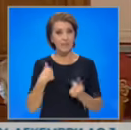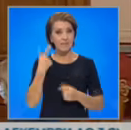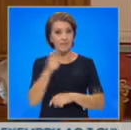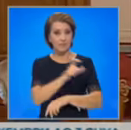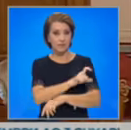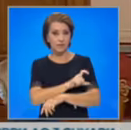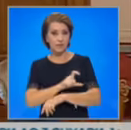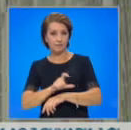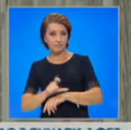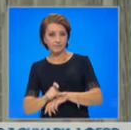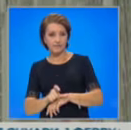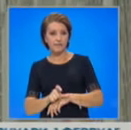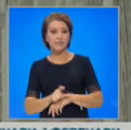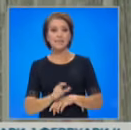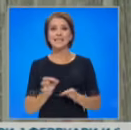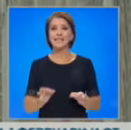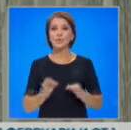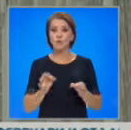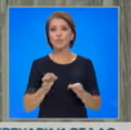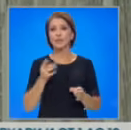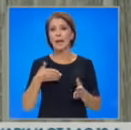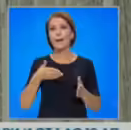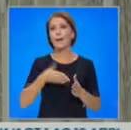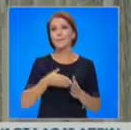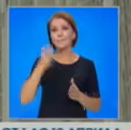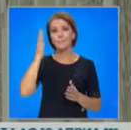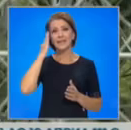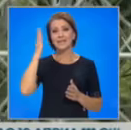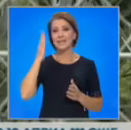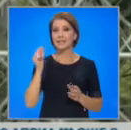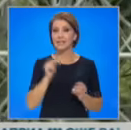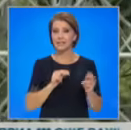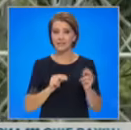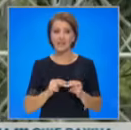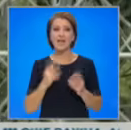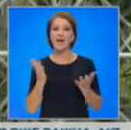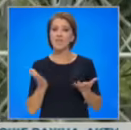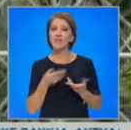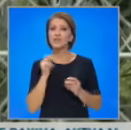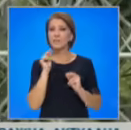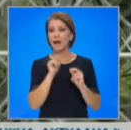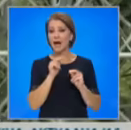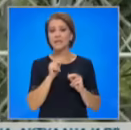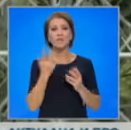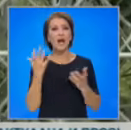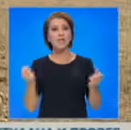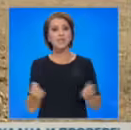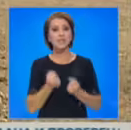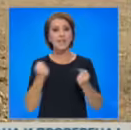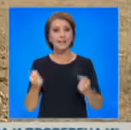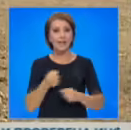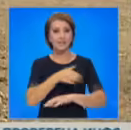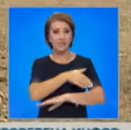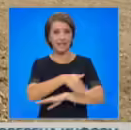по сигурност към Министерски съвет. Вече са изготвени тактически планове и разчети как да действа армията по границата, съобщи Янев, но за сега военните ще